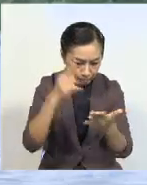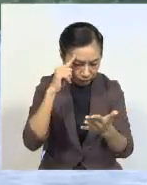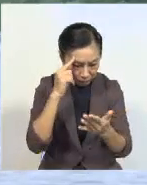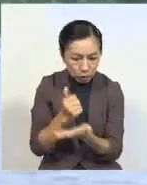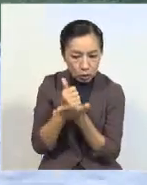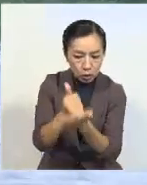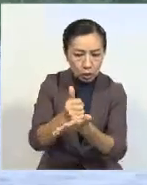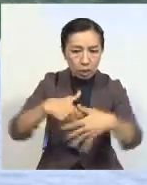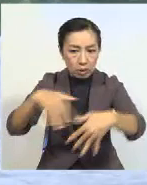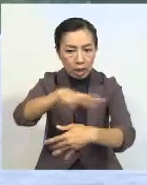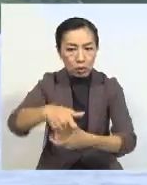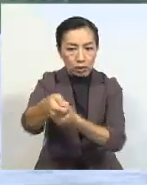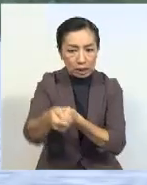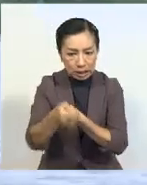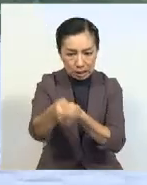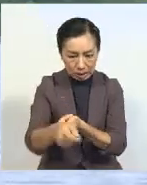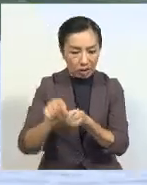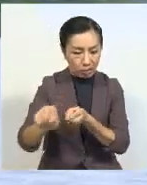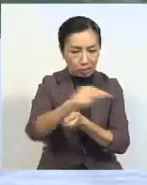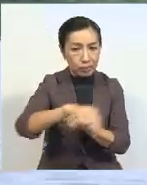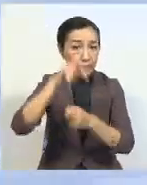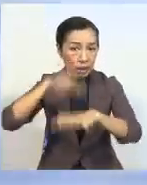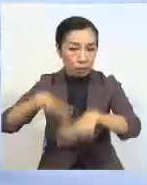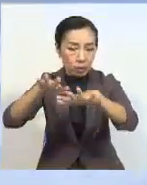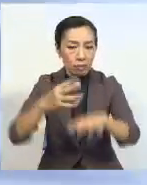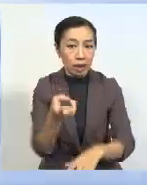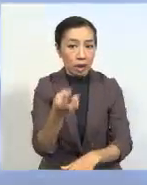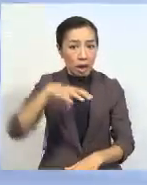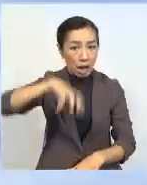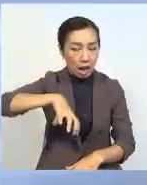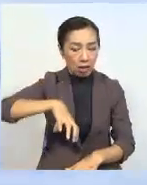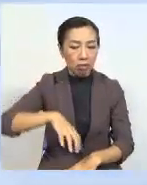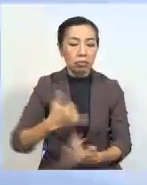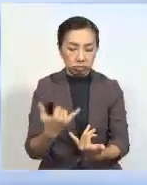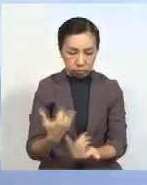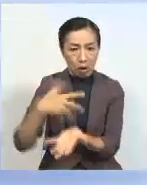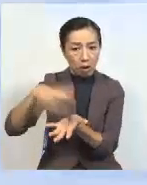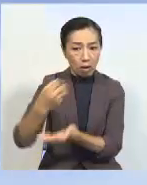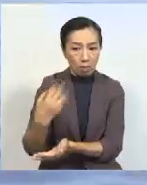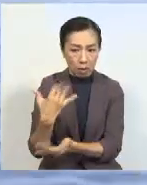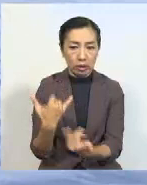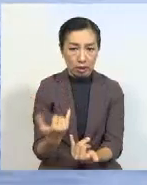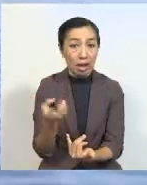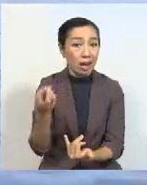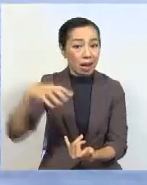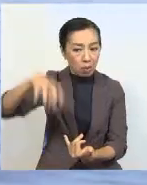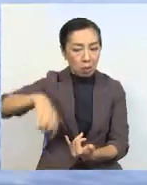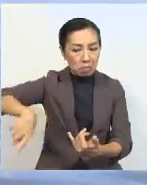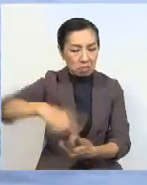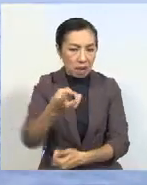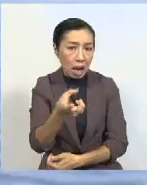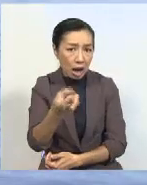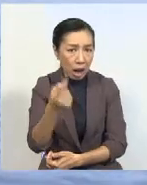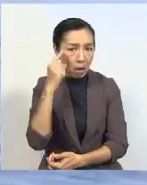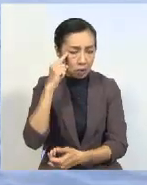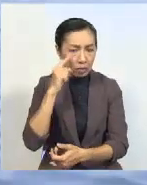ให้พี่น้องเกษตรกรนะคะโดยทางกรมการข้าวบอกกับทีมข่าวว่าตอนนี้ทางกรมการข้าวจะต้องใช้เมล็ดพันธุ์ข้าวปลูก